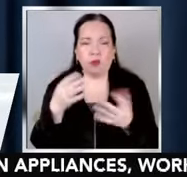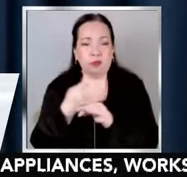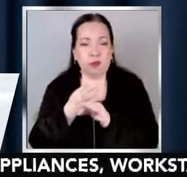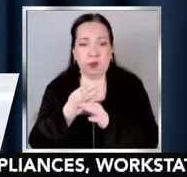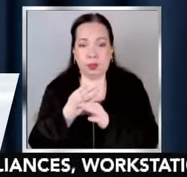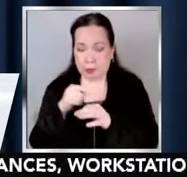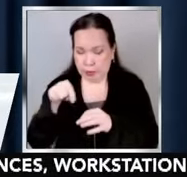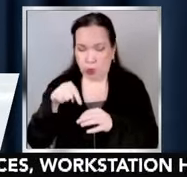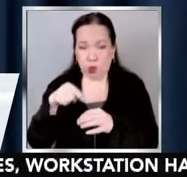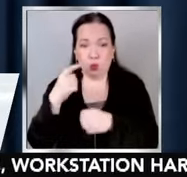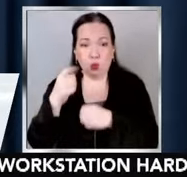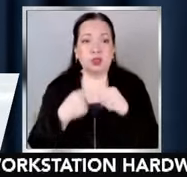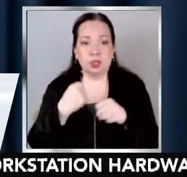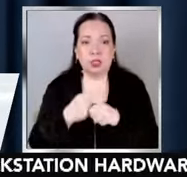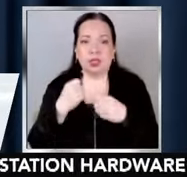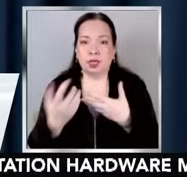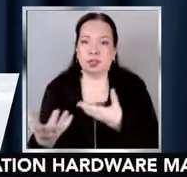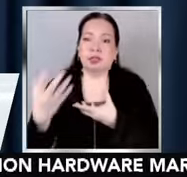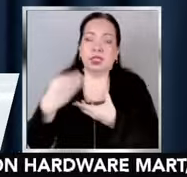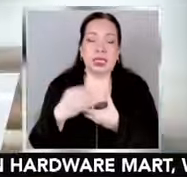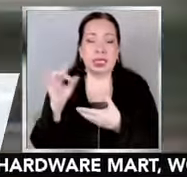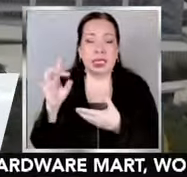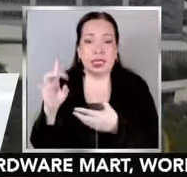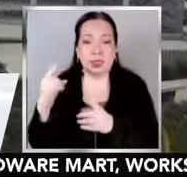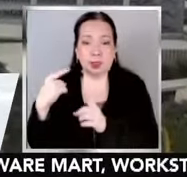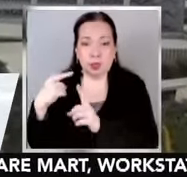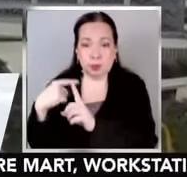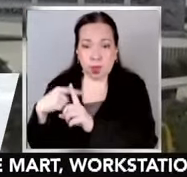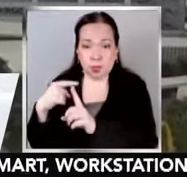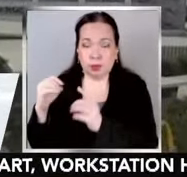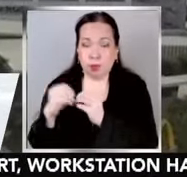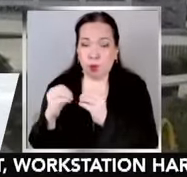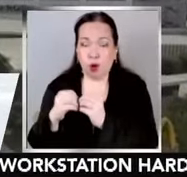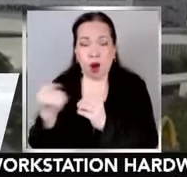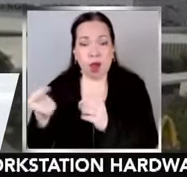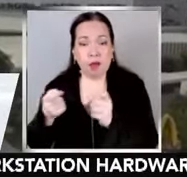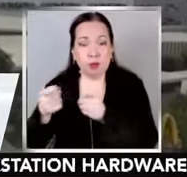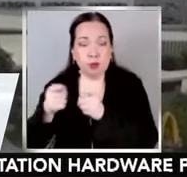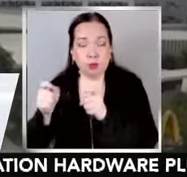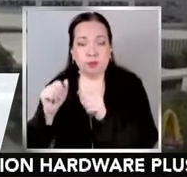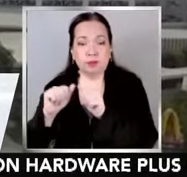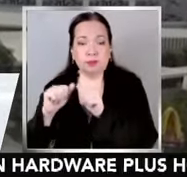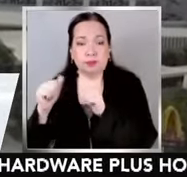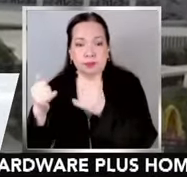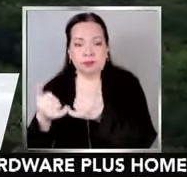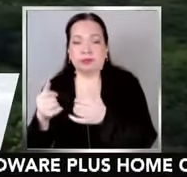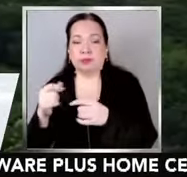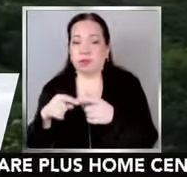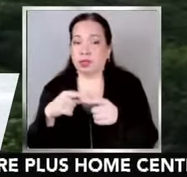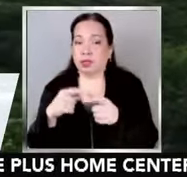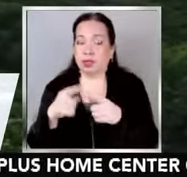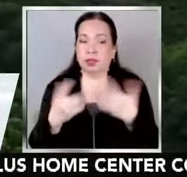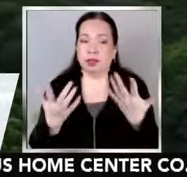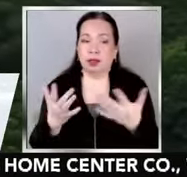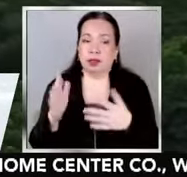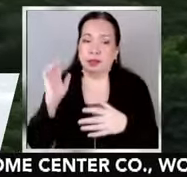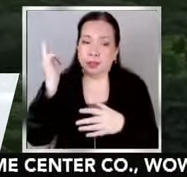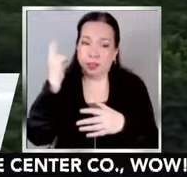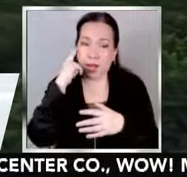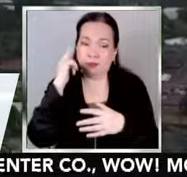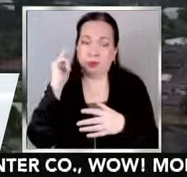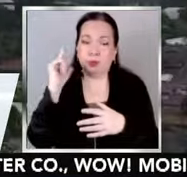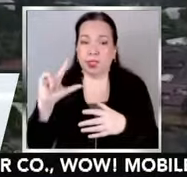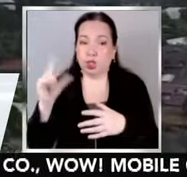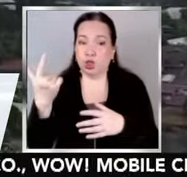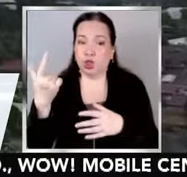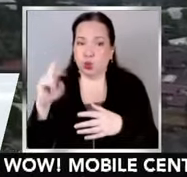onboard 18 other regulatory agencies. Pero ilang lokal na pamahalaan na ang maituturing na modelo sa pagpapabilis